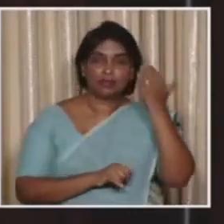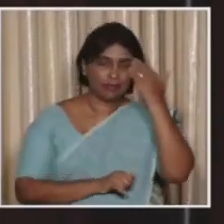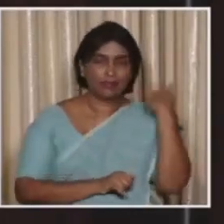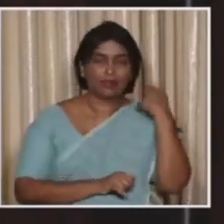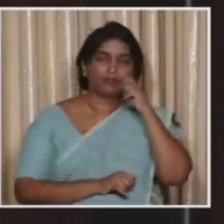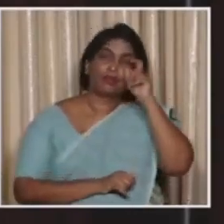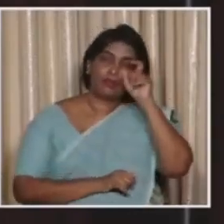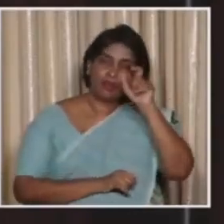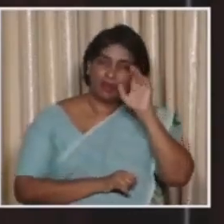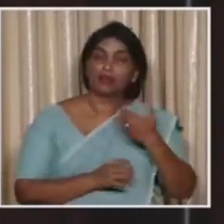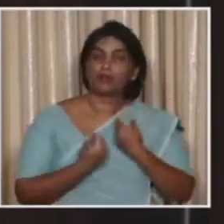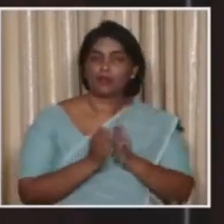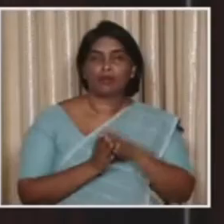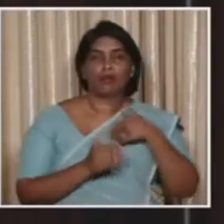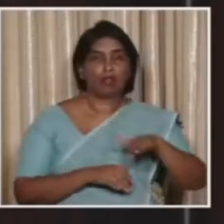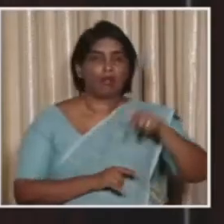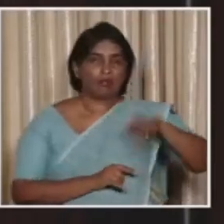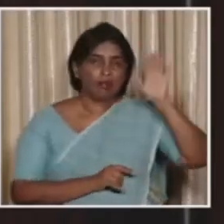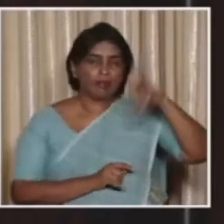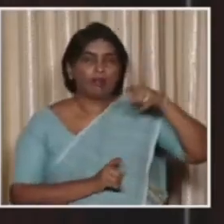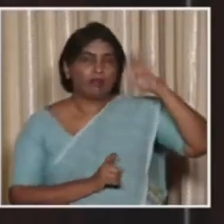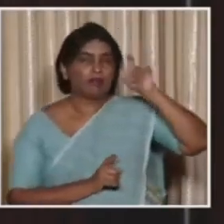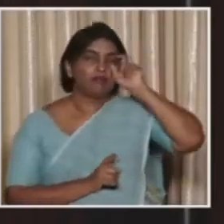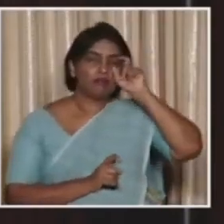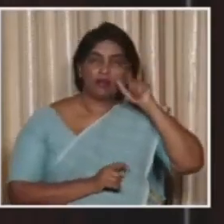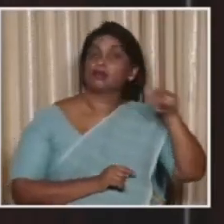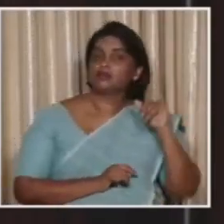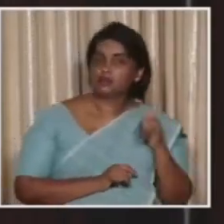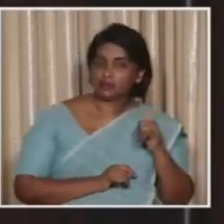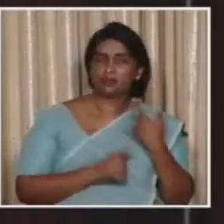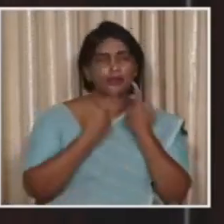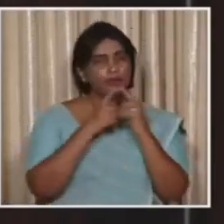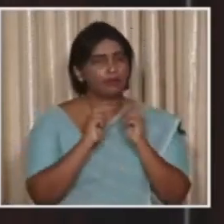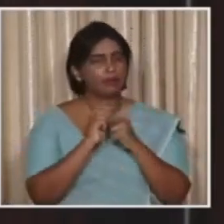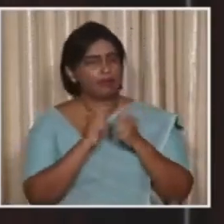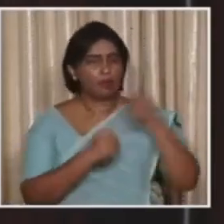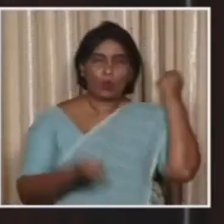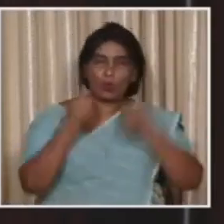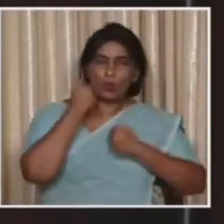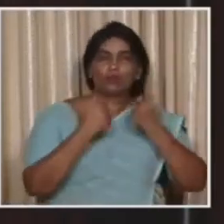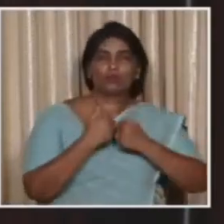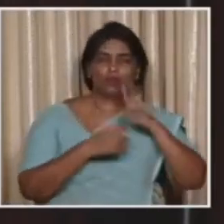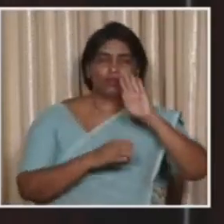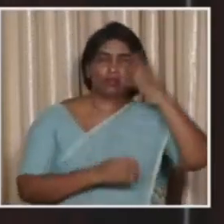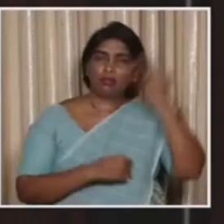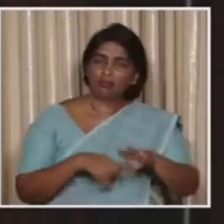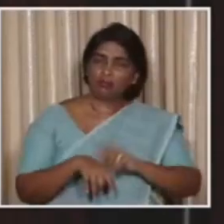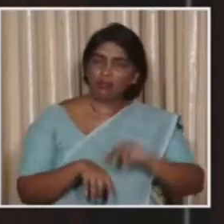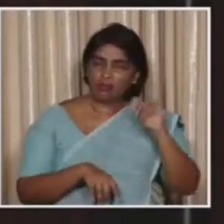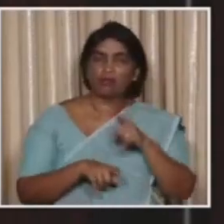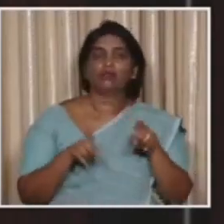අද බලාගෙන ඉන්නවා තමන්ගේ දරුවා අදයි හිටෙයි කියලා සමහර වෙලාවට ඒ අය විවිධ අඩන්තේට්ටම් නිසා ජීවිතය අහිමි වෙලා